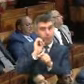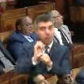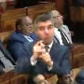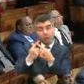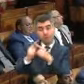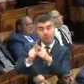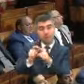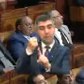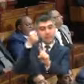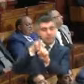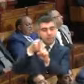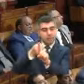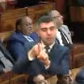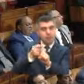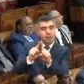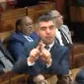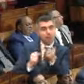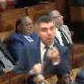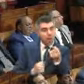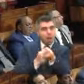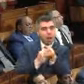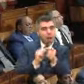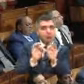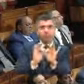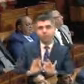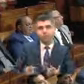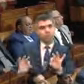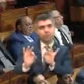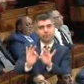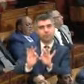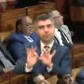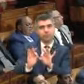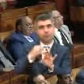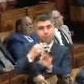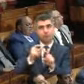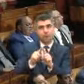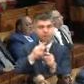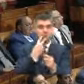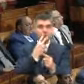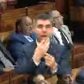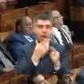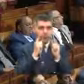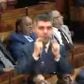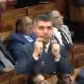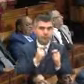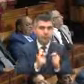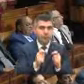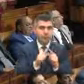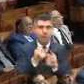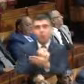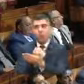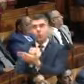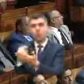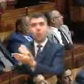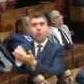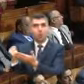مجهودات ولكنها لم ترقى الى مستوى تطلعات الساكنه. الحاجه اللي هي باينه حاليا هي انكم تتردموا هذاك المنتوج في